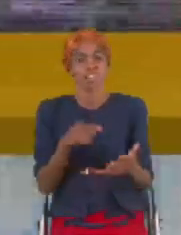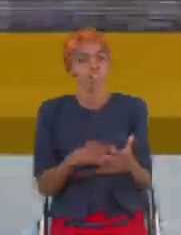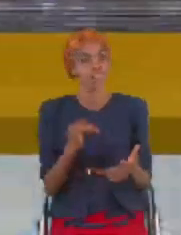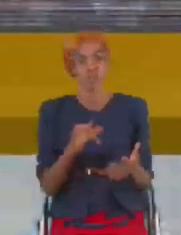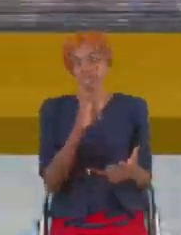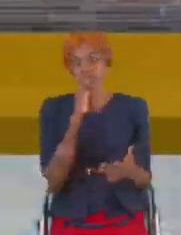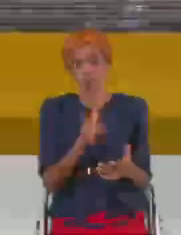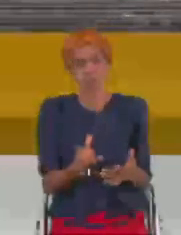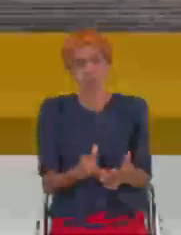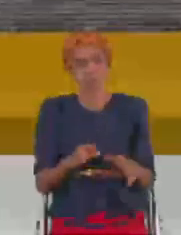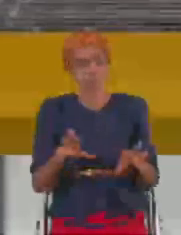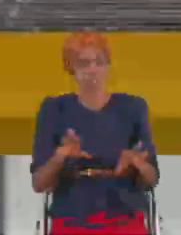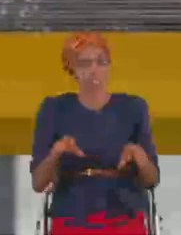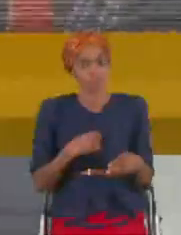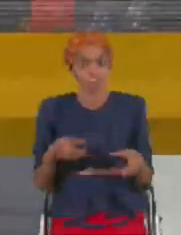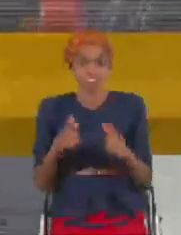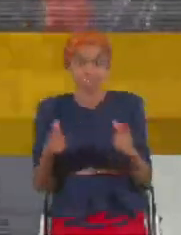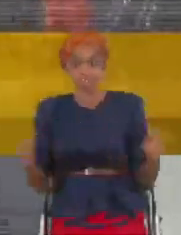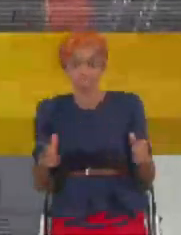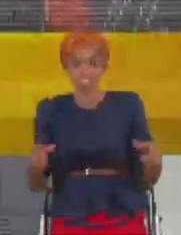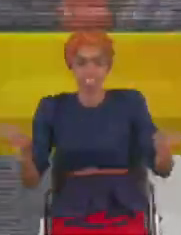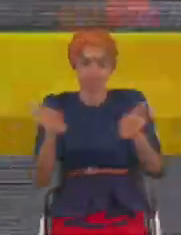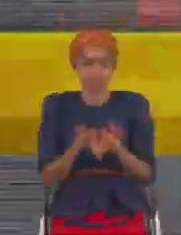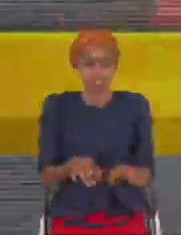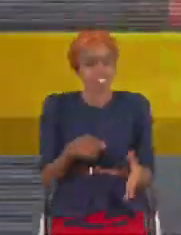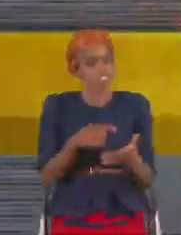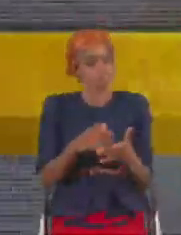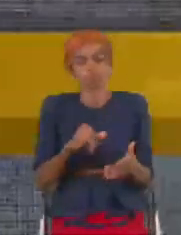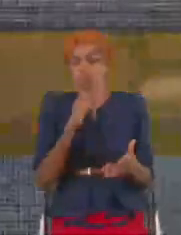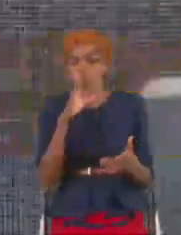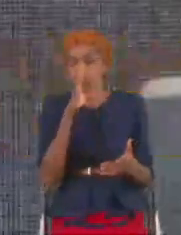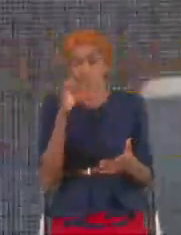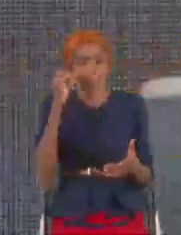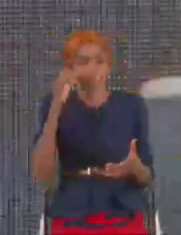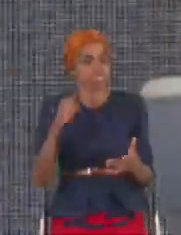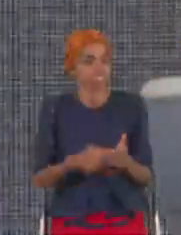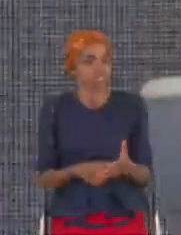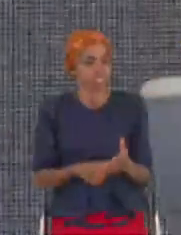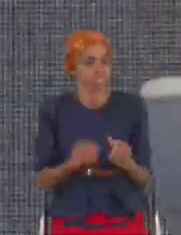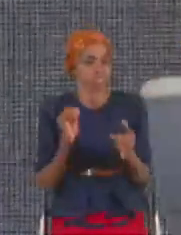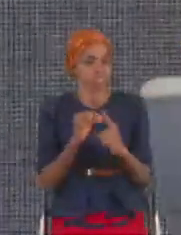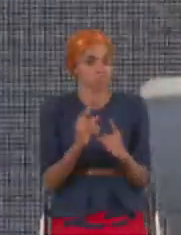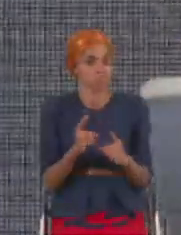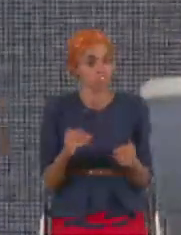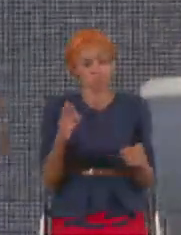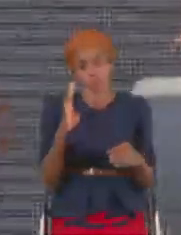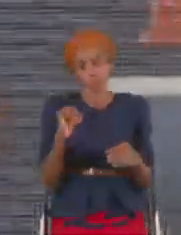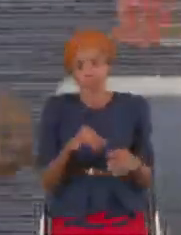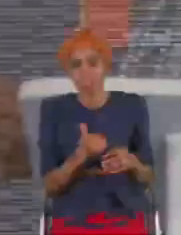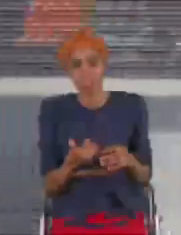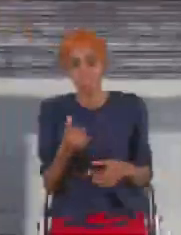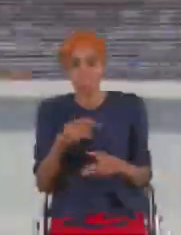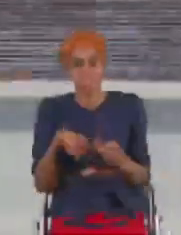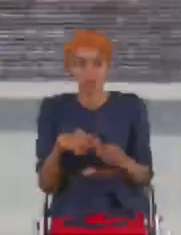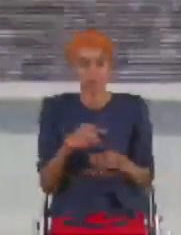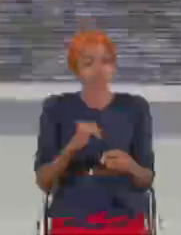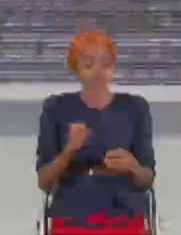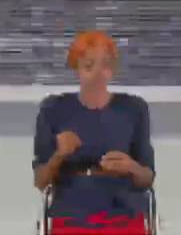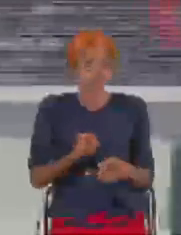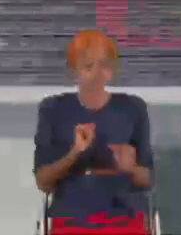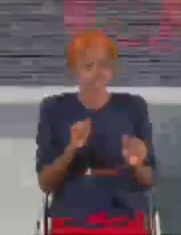pas de grand mérite ça ne sera pas reconnu par les autres autour de moi alors